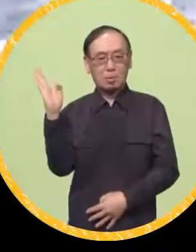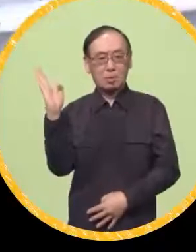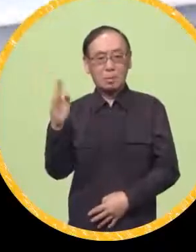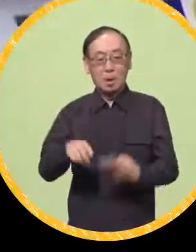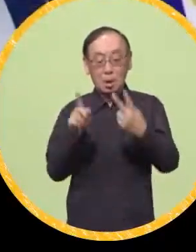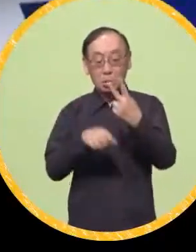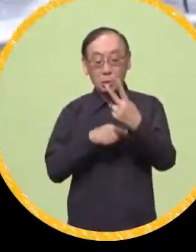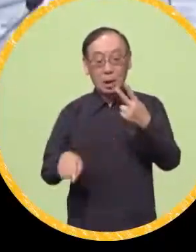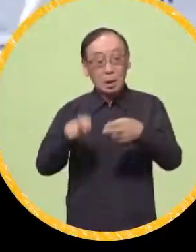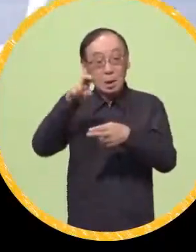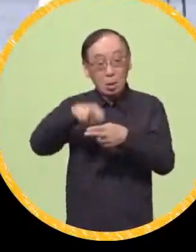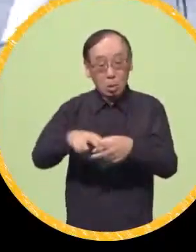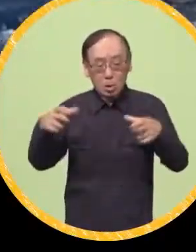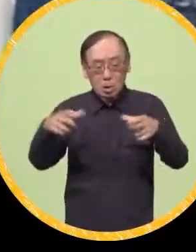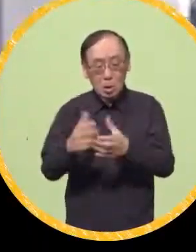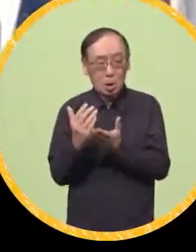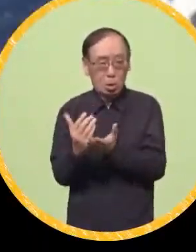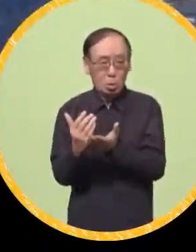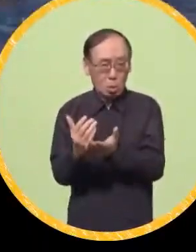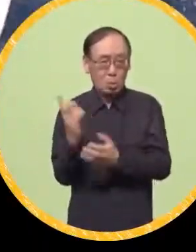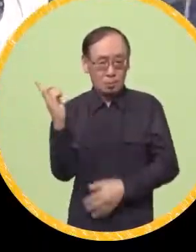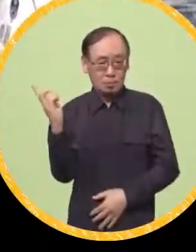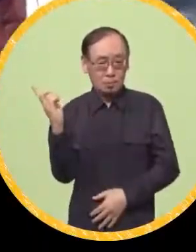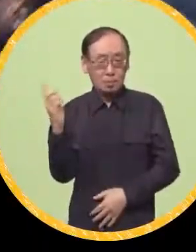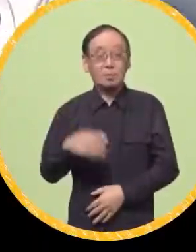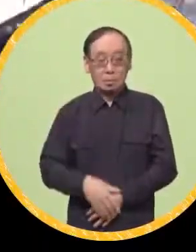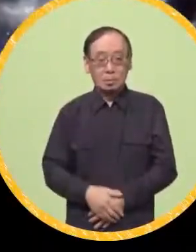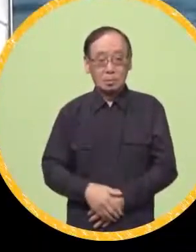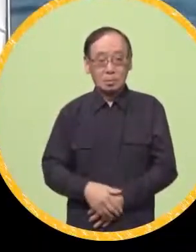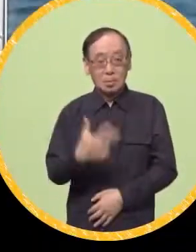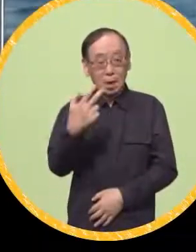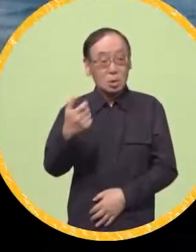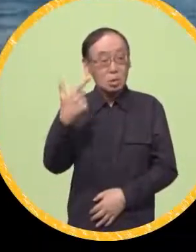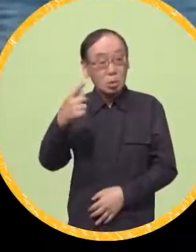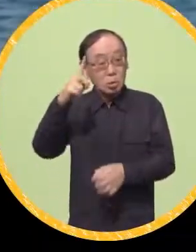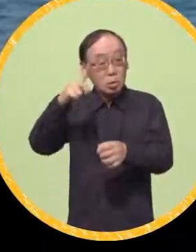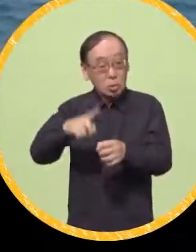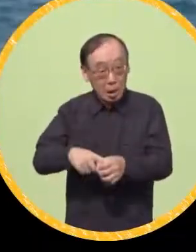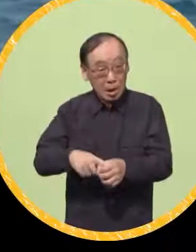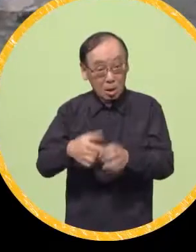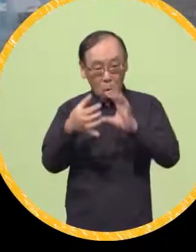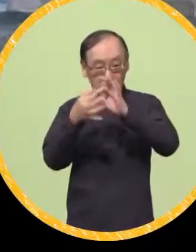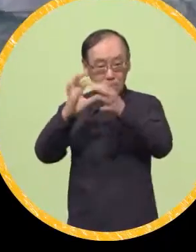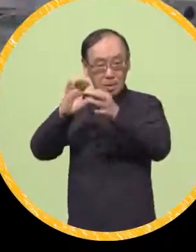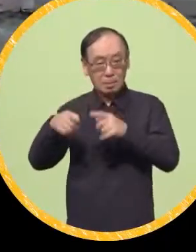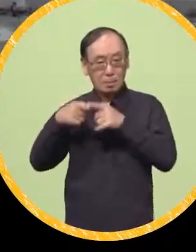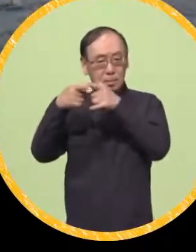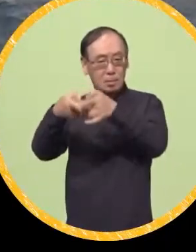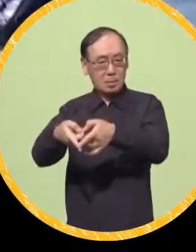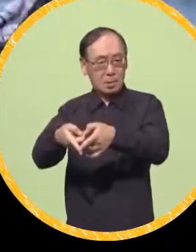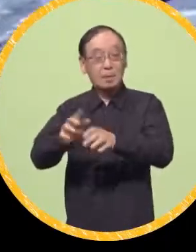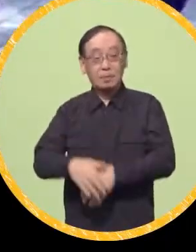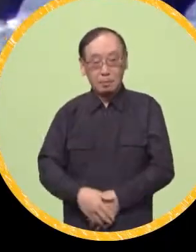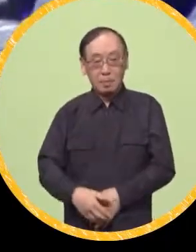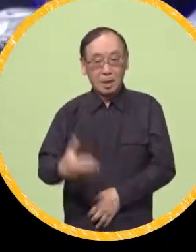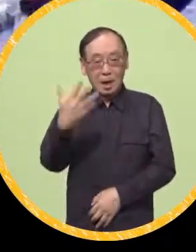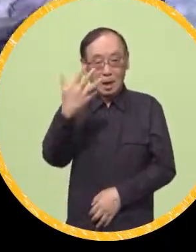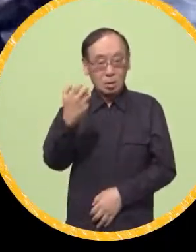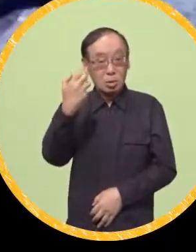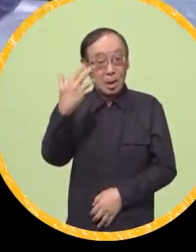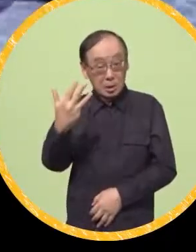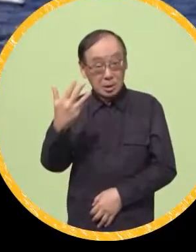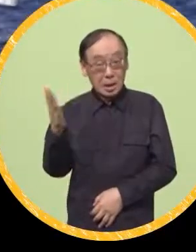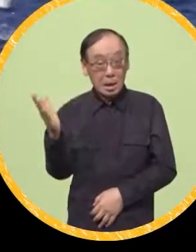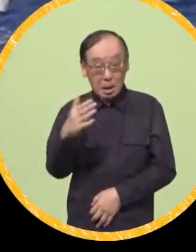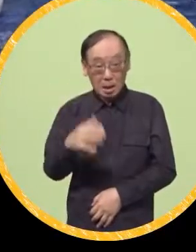2人乗りの小型ヨットなんですね1976年モントリオール大会からオリンピック種目になりまして1988年ソウル大会